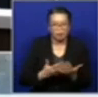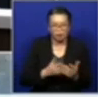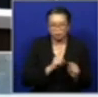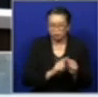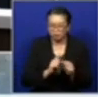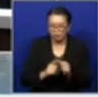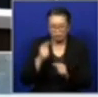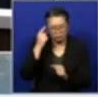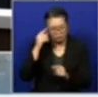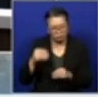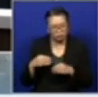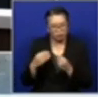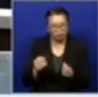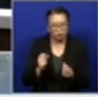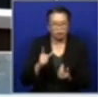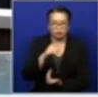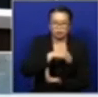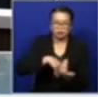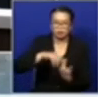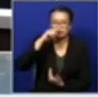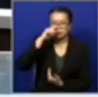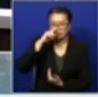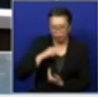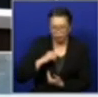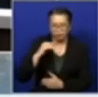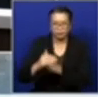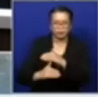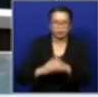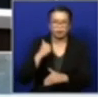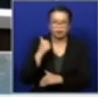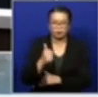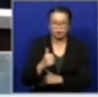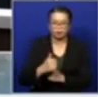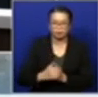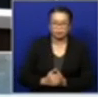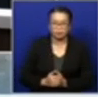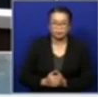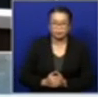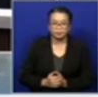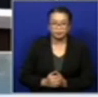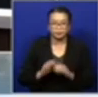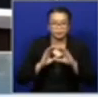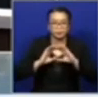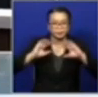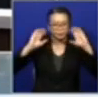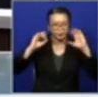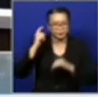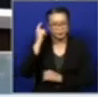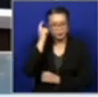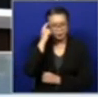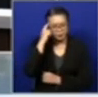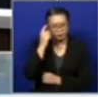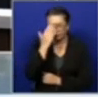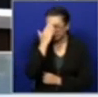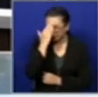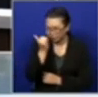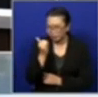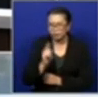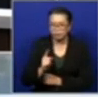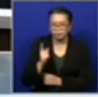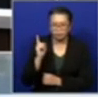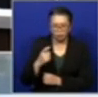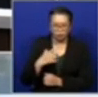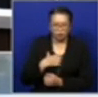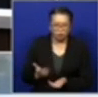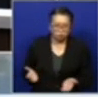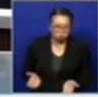โควิด-19 ซึ่งจะเป็นโจทย์นะคะที่ใช้ในการวางยุทธศาสตร์การเข้าร่วมกรอบความตกลงระหว่างประเทศที่จะช่วยส่งเสริม